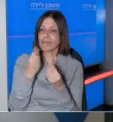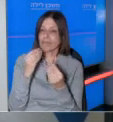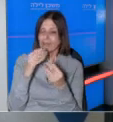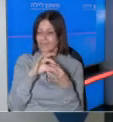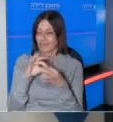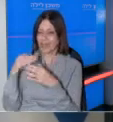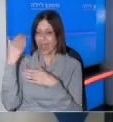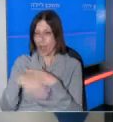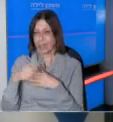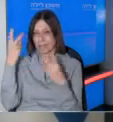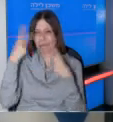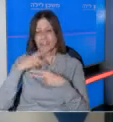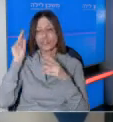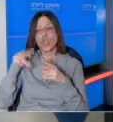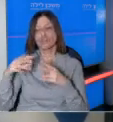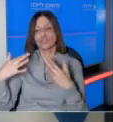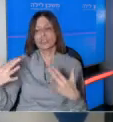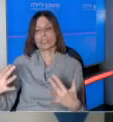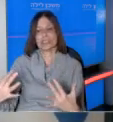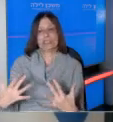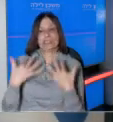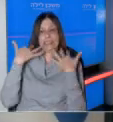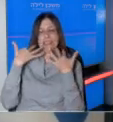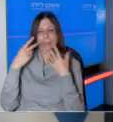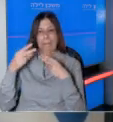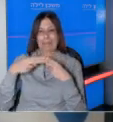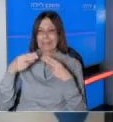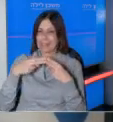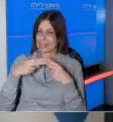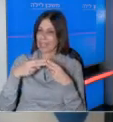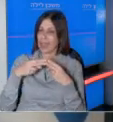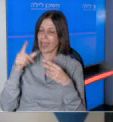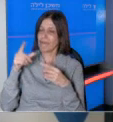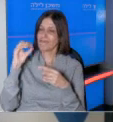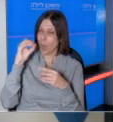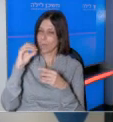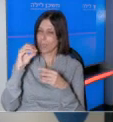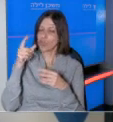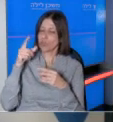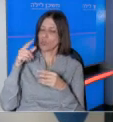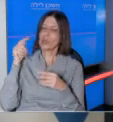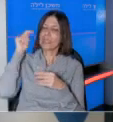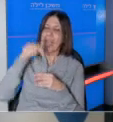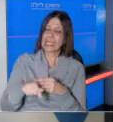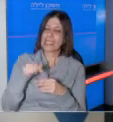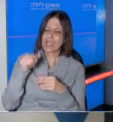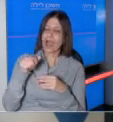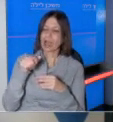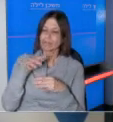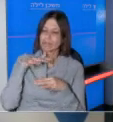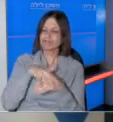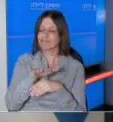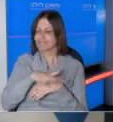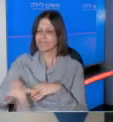יש גל צונאמי שמתקרב, הוא מגיע. הוא ישטוף את ישראל כמו את כל העולם. השאלה מה אתה עושה עם